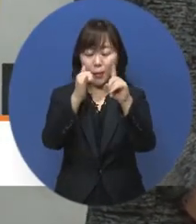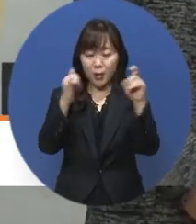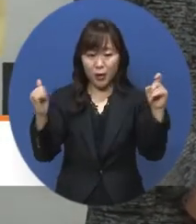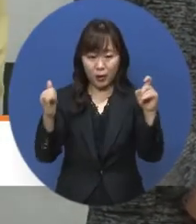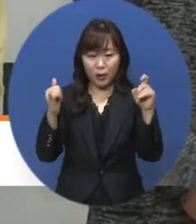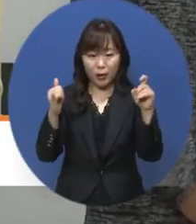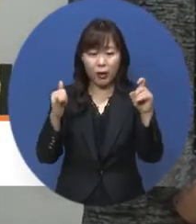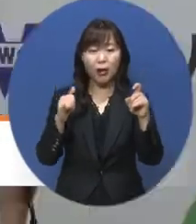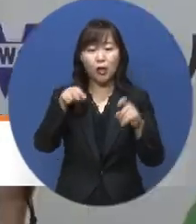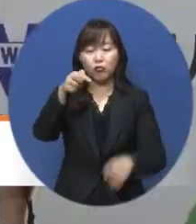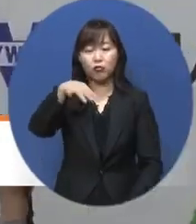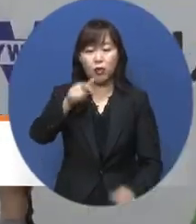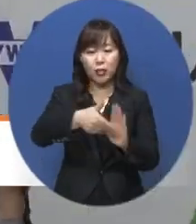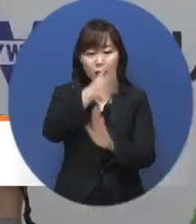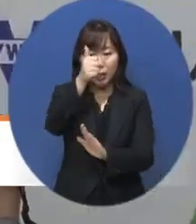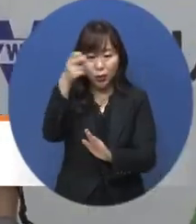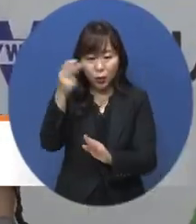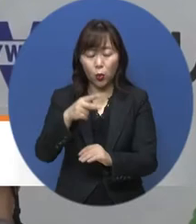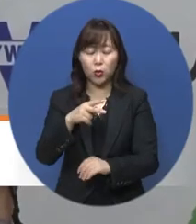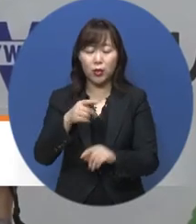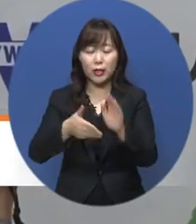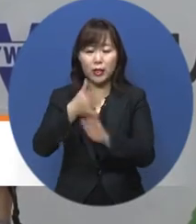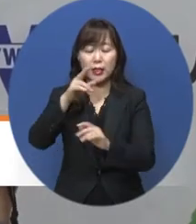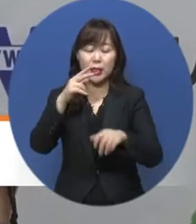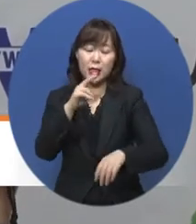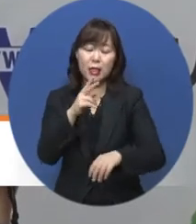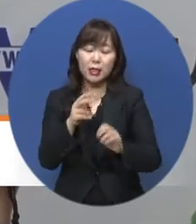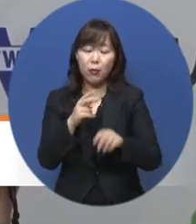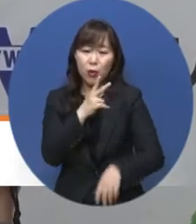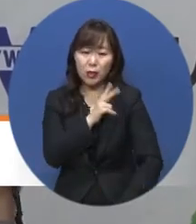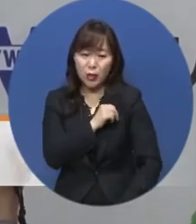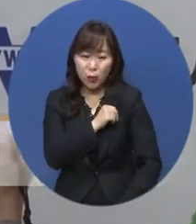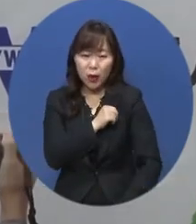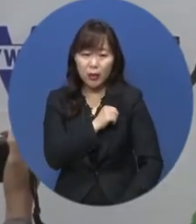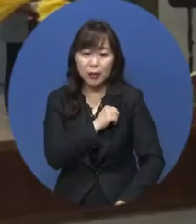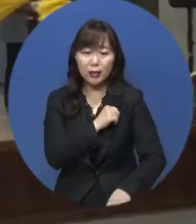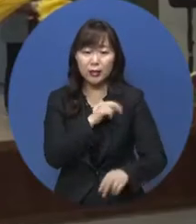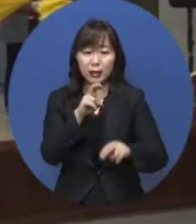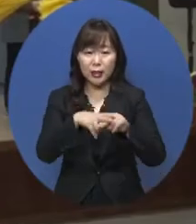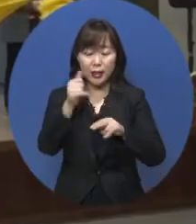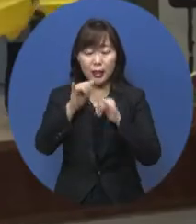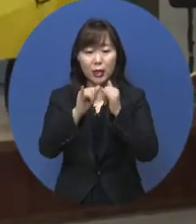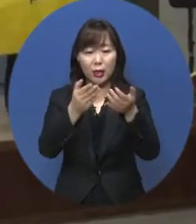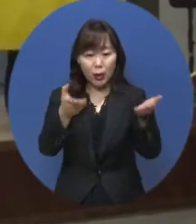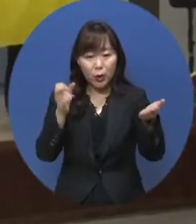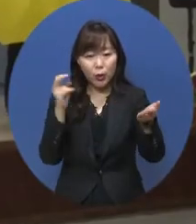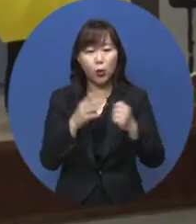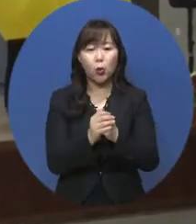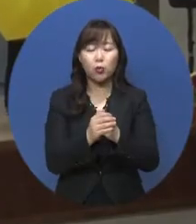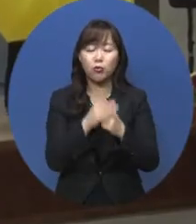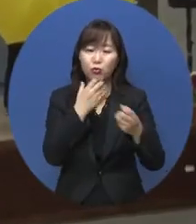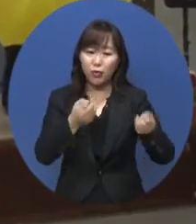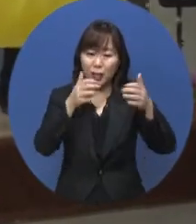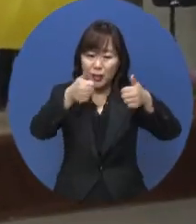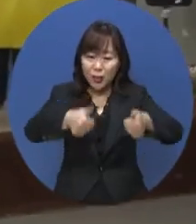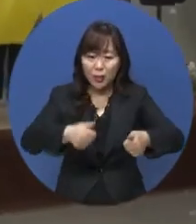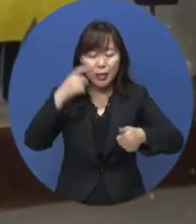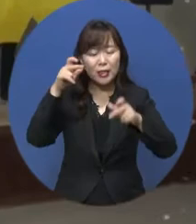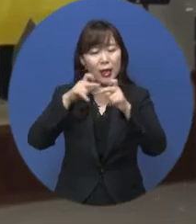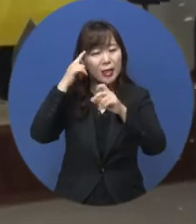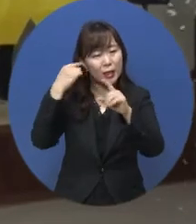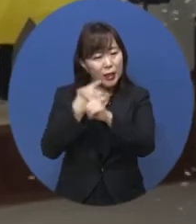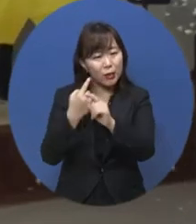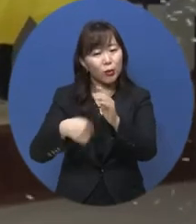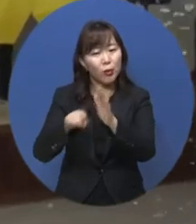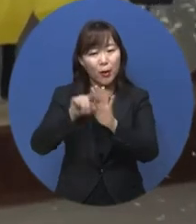11명에게 순천시장과 순천시의회 의장 표창이 수여됐고 축하 인사와 장애인 인식 개선을